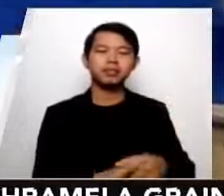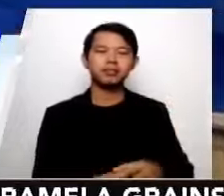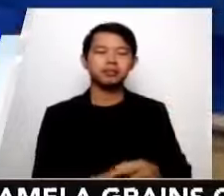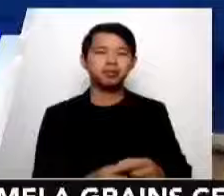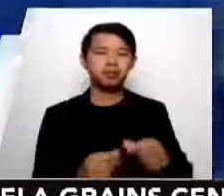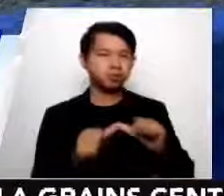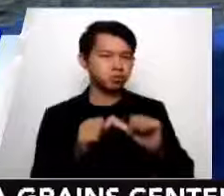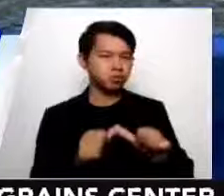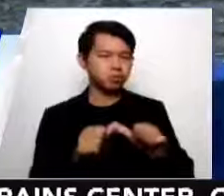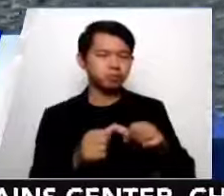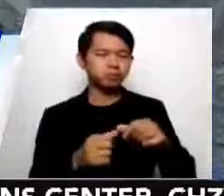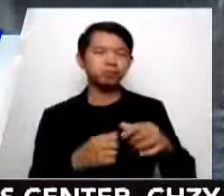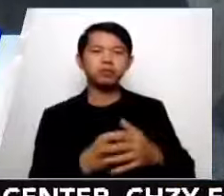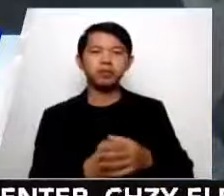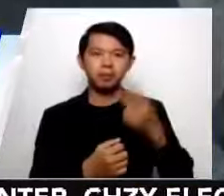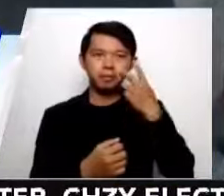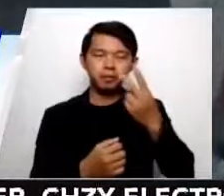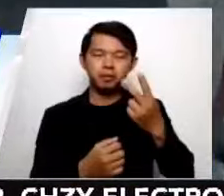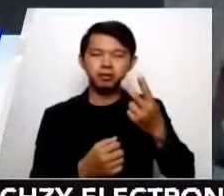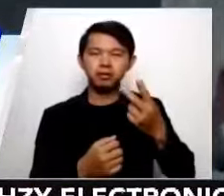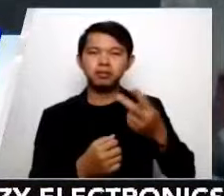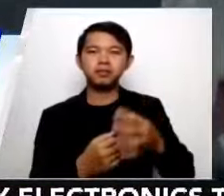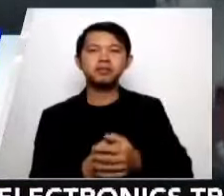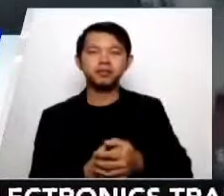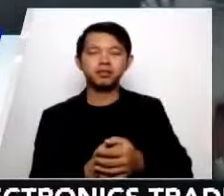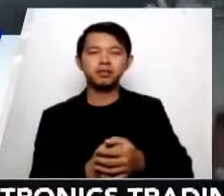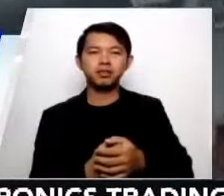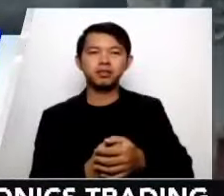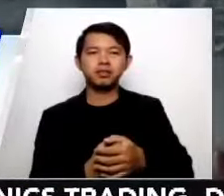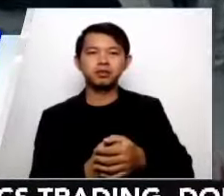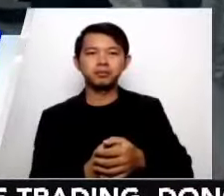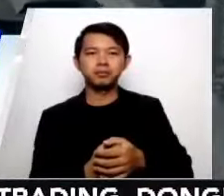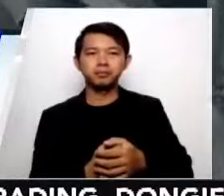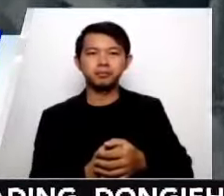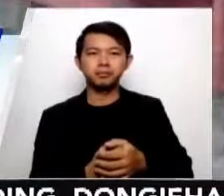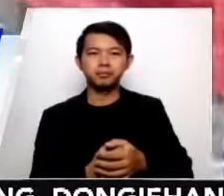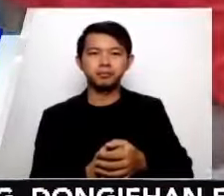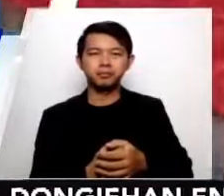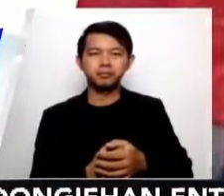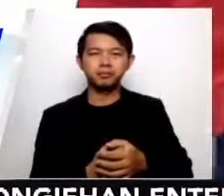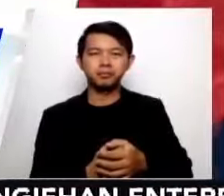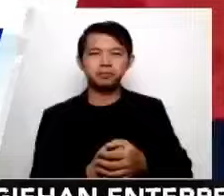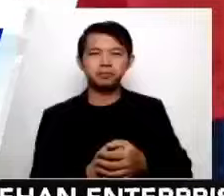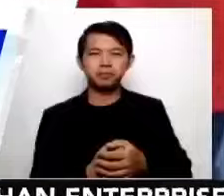ang pagbitin pati warik kay Myrtle Sarosa na gumaganap bilang si Portia.